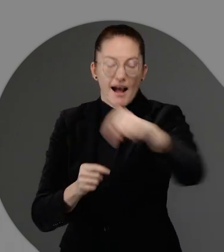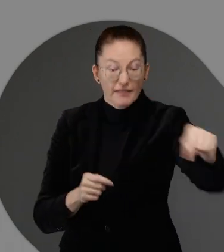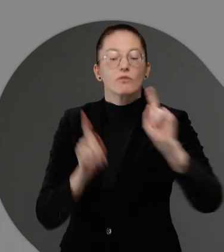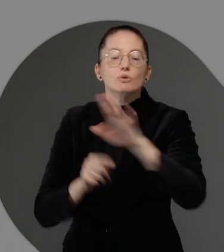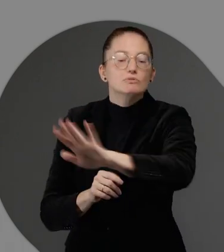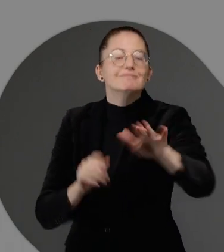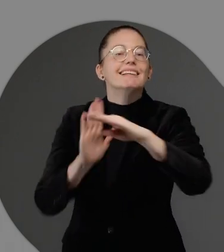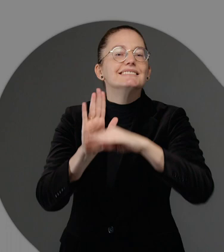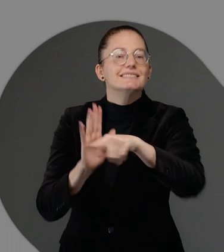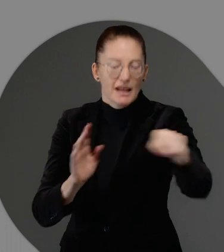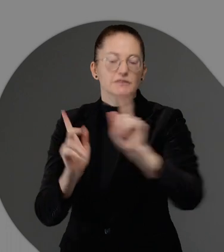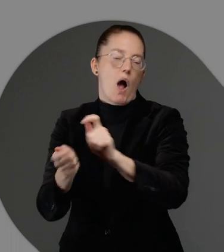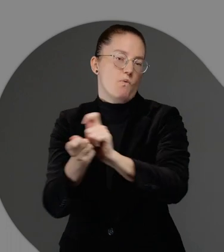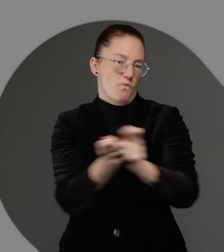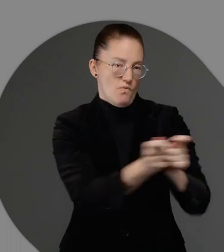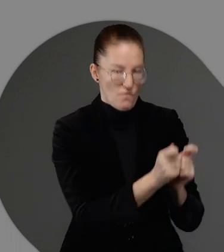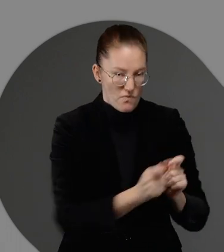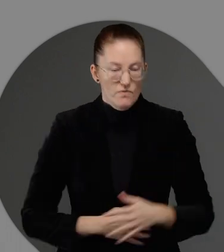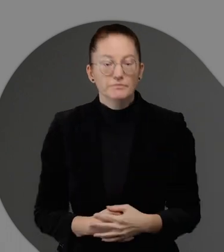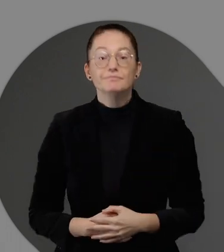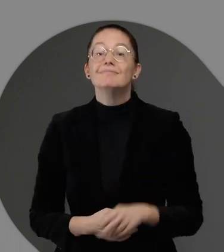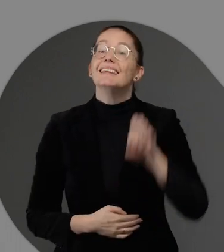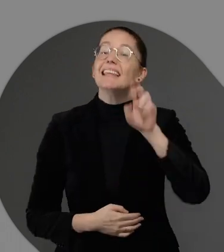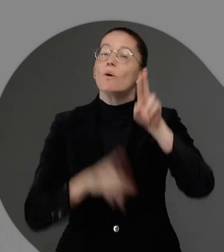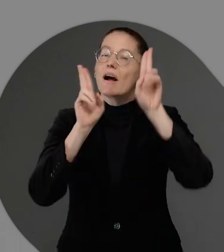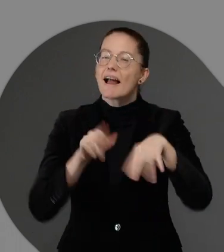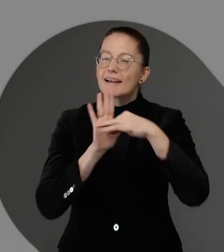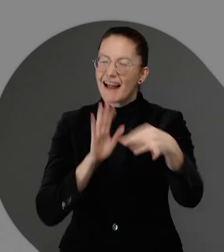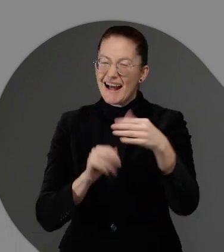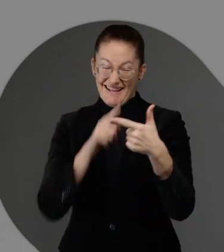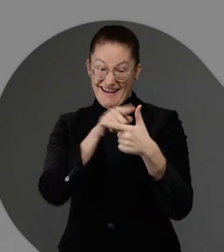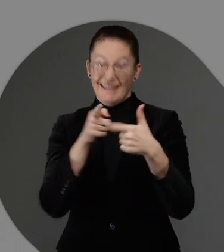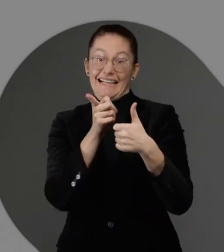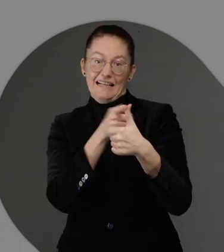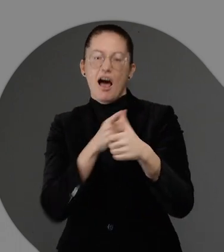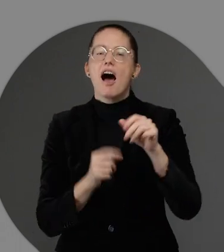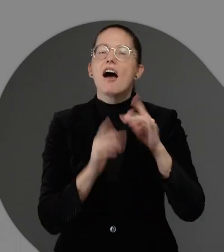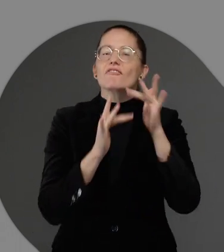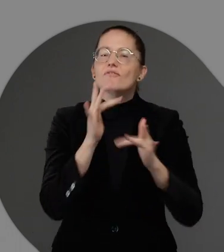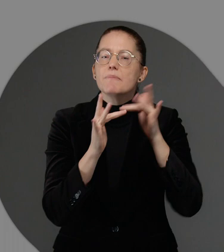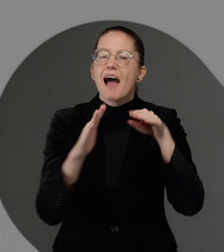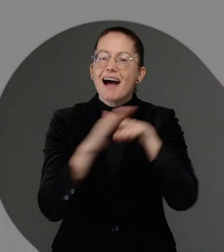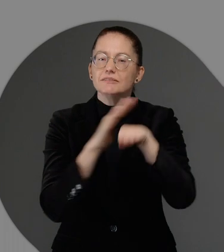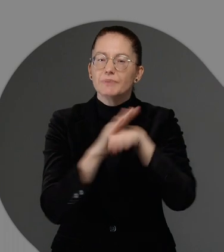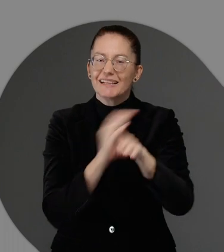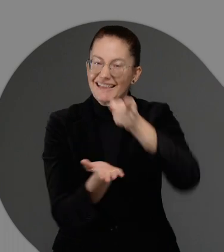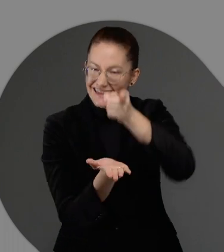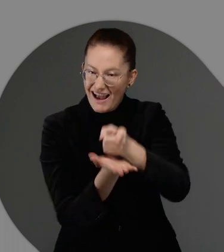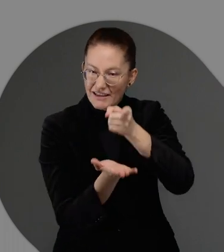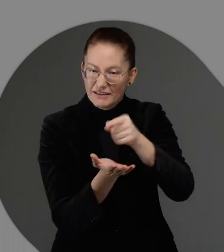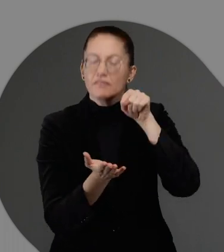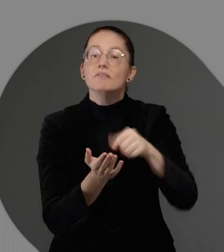Diese EU-Richtlinien müssen von den Mitgliedstaaten in nationale Gesetzgebung überführt werden. Die EU-Richtlinie Web